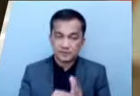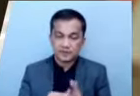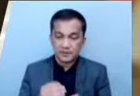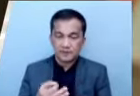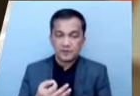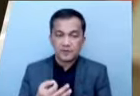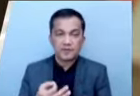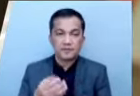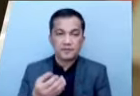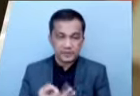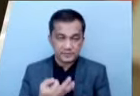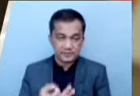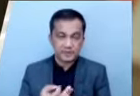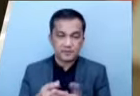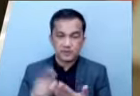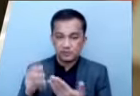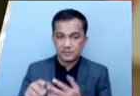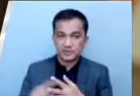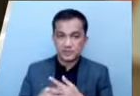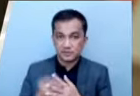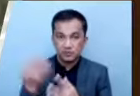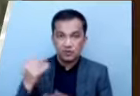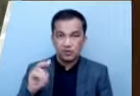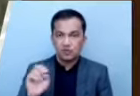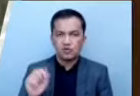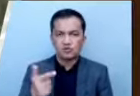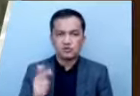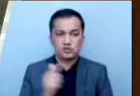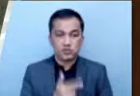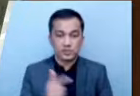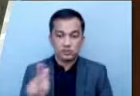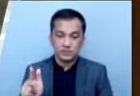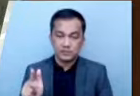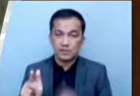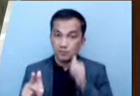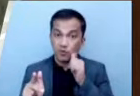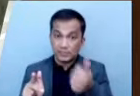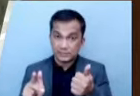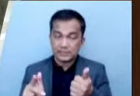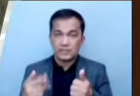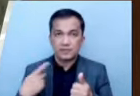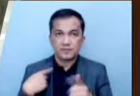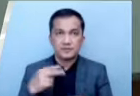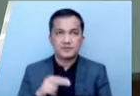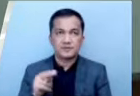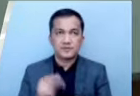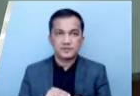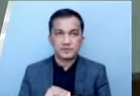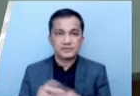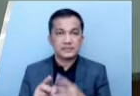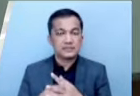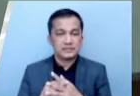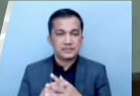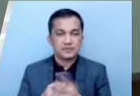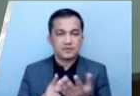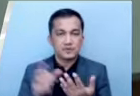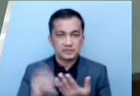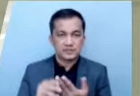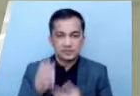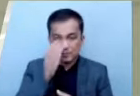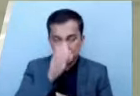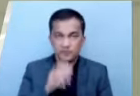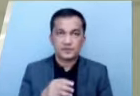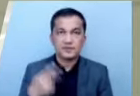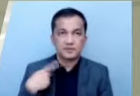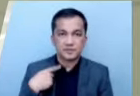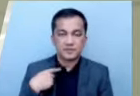programa na sinimula noong August 2023. Bukas, magkakaroon ng national kick-off ceremony sa Cebu. Magkakaroon din ng memorandum